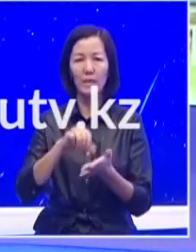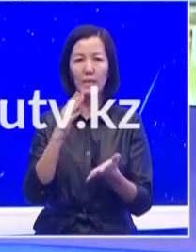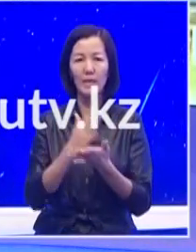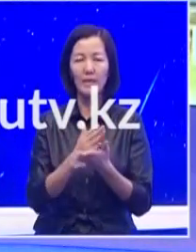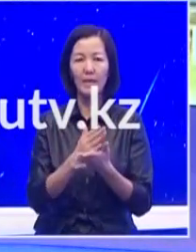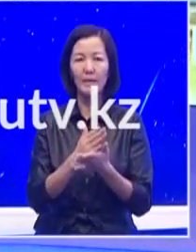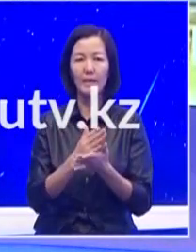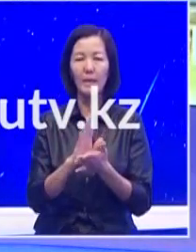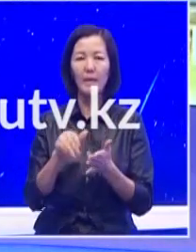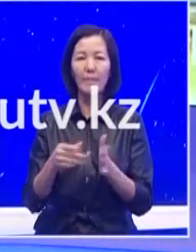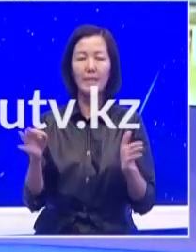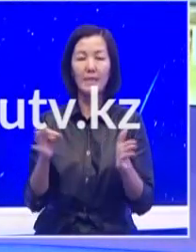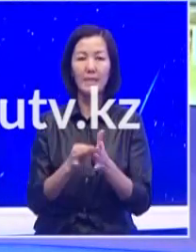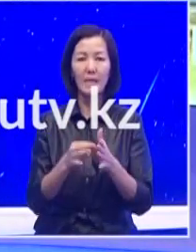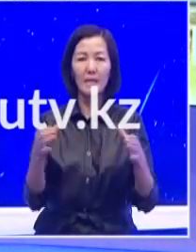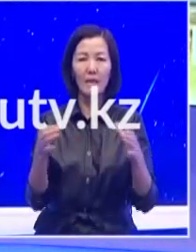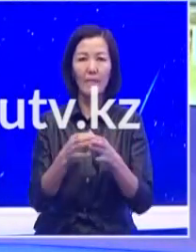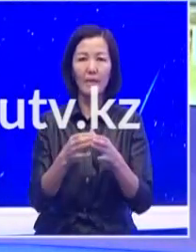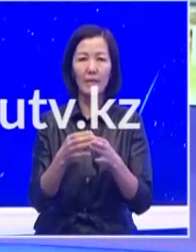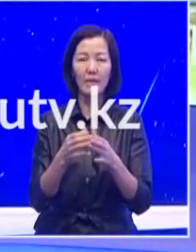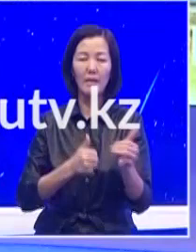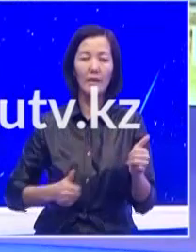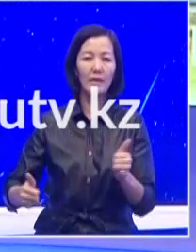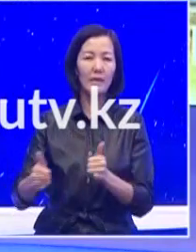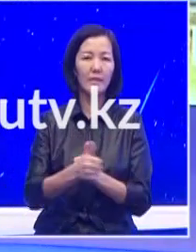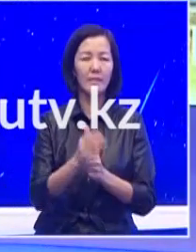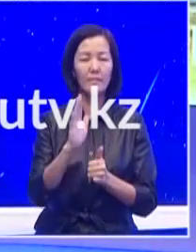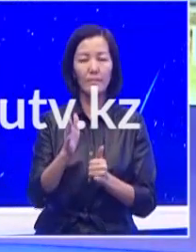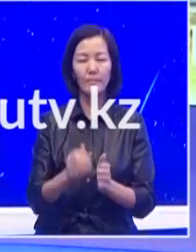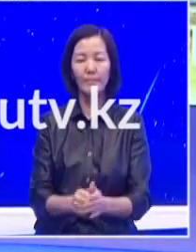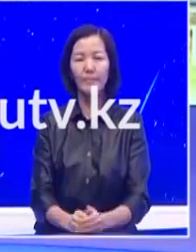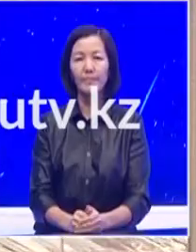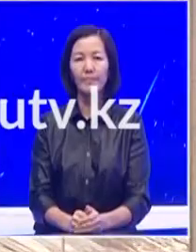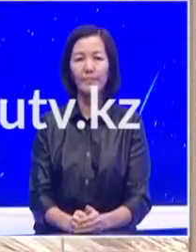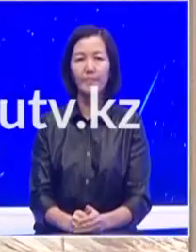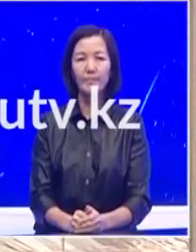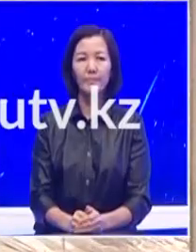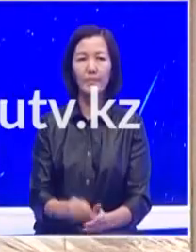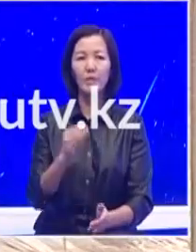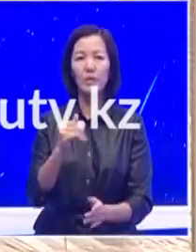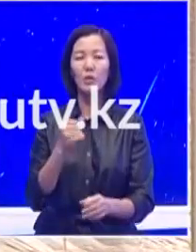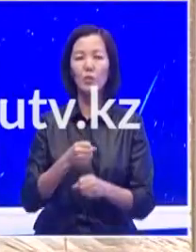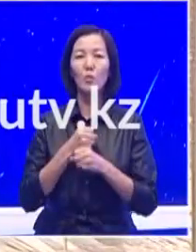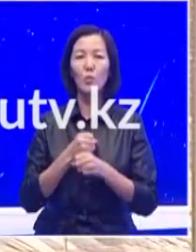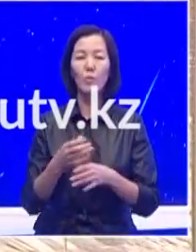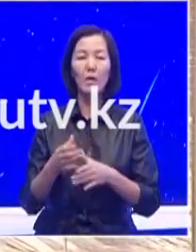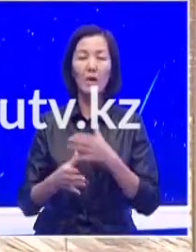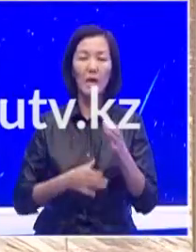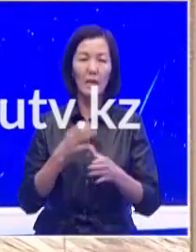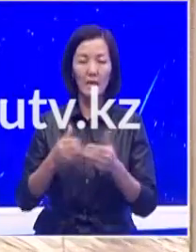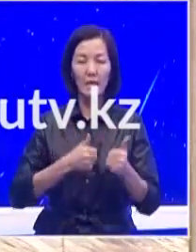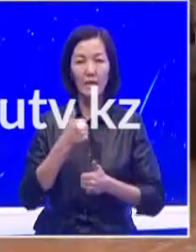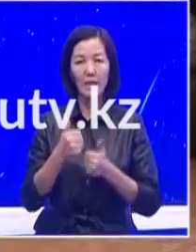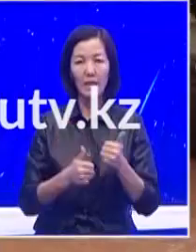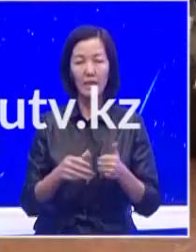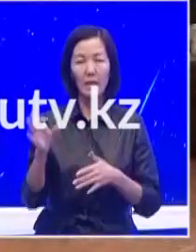көрсетпек. Жерлестеріміздің басты мақсаты командалық есепте жүлдегер атану. Жетсу кубогы халықаралық турнирі Талдықорғанда қазан